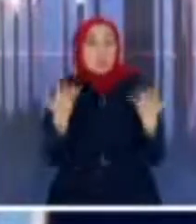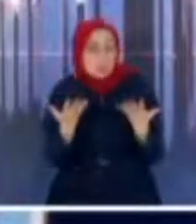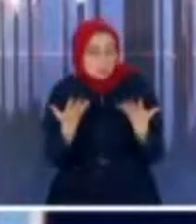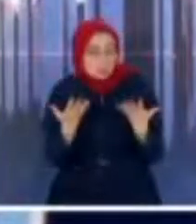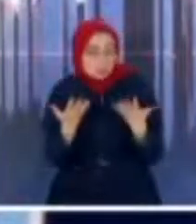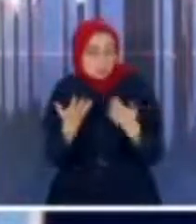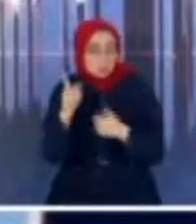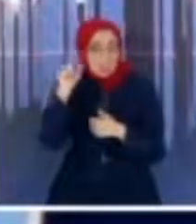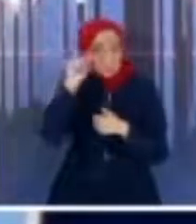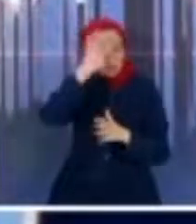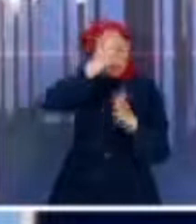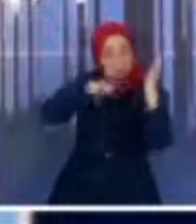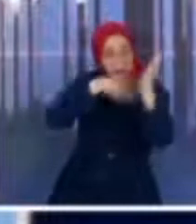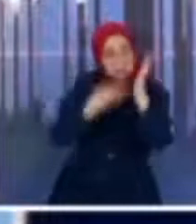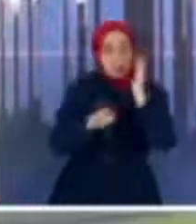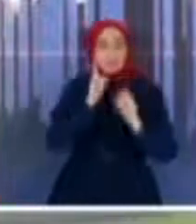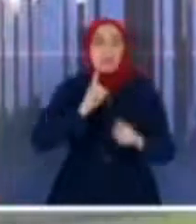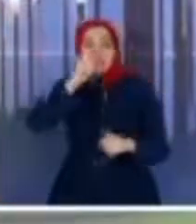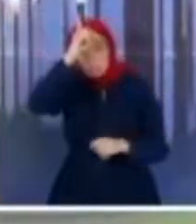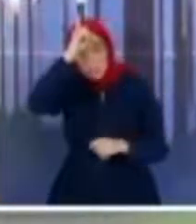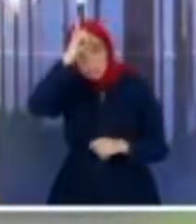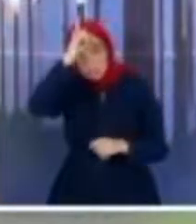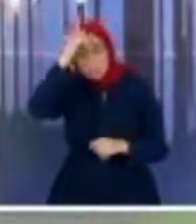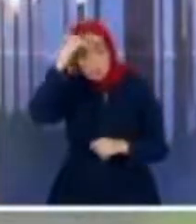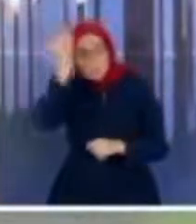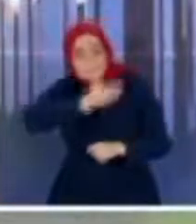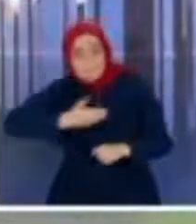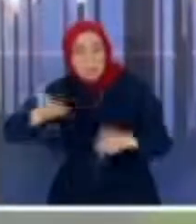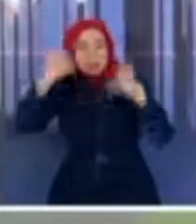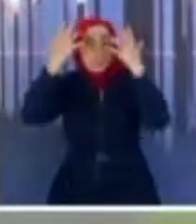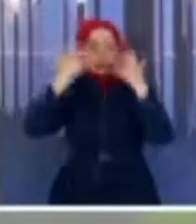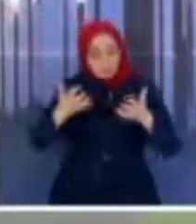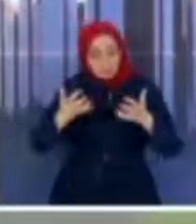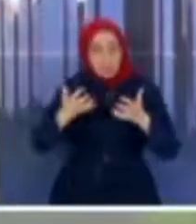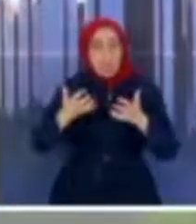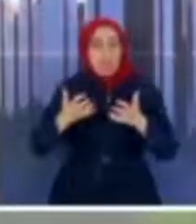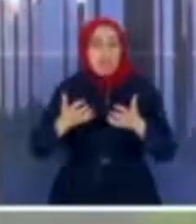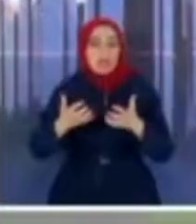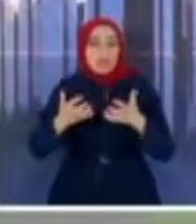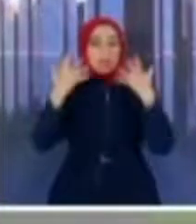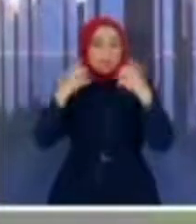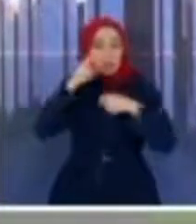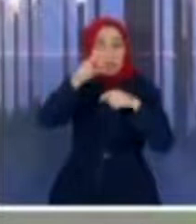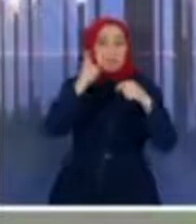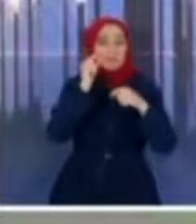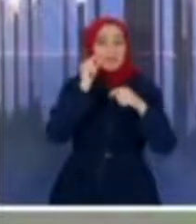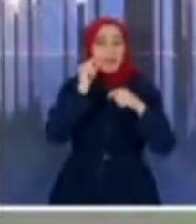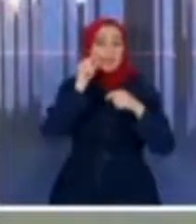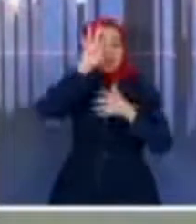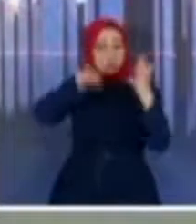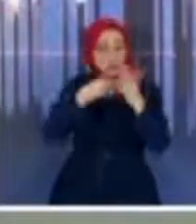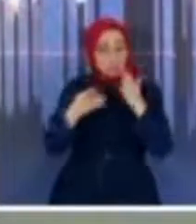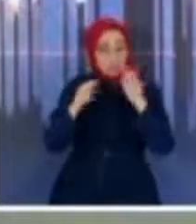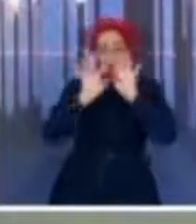بوات ألمانية شاعرة ألمانية باش تعمل العرض نتاعها الشعري وتحب دقة وراها كيما هكا كيما احنا توا هكا